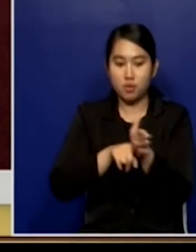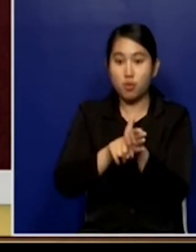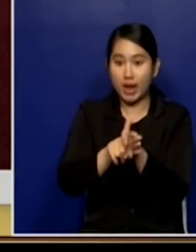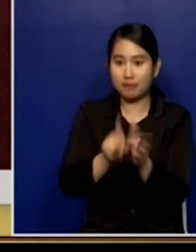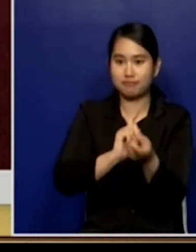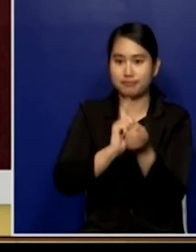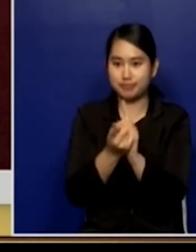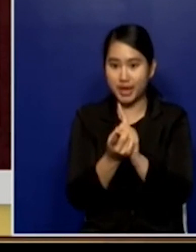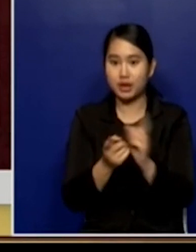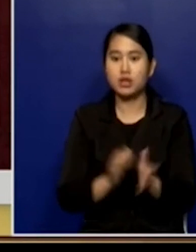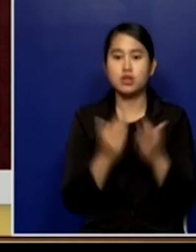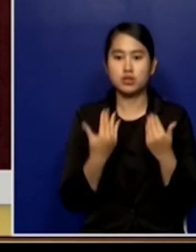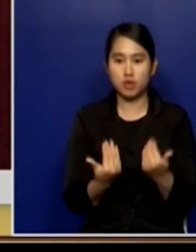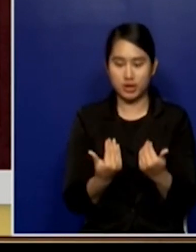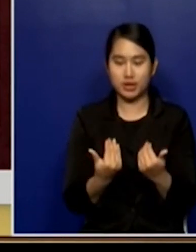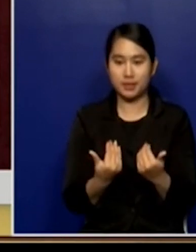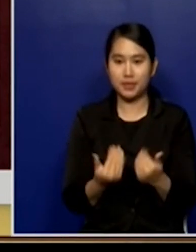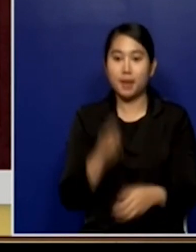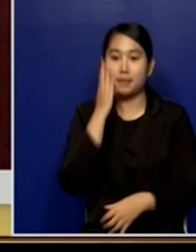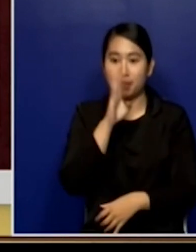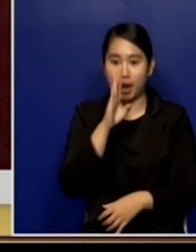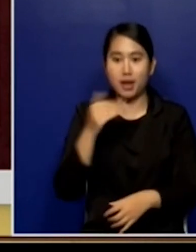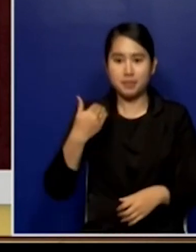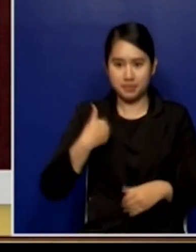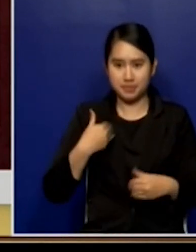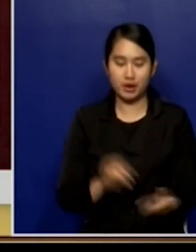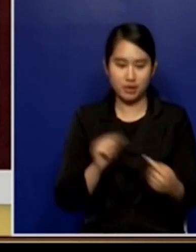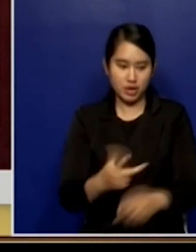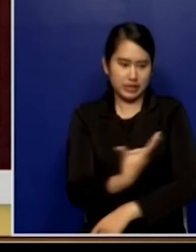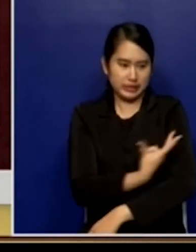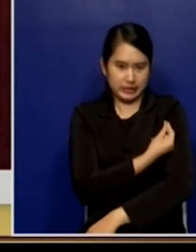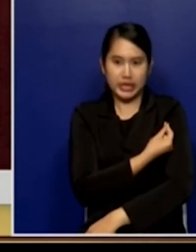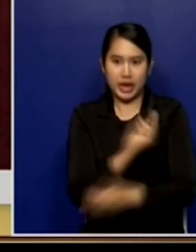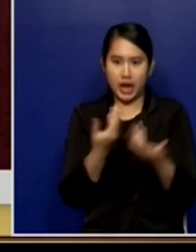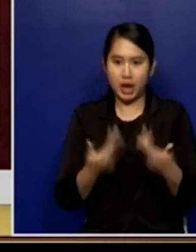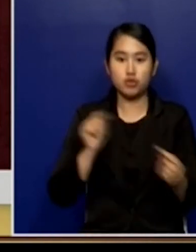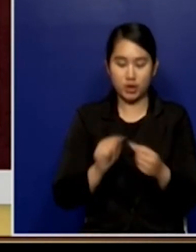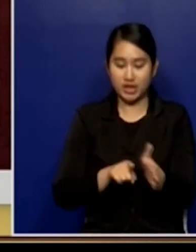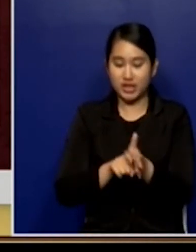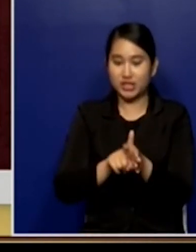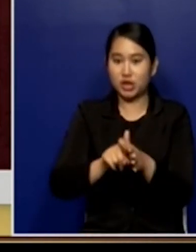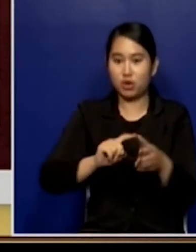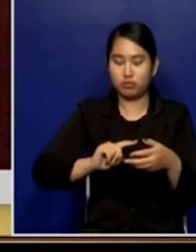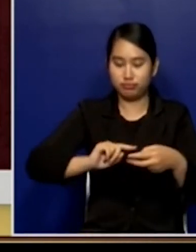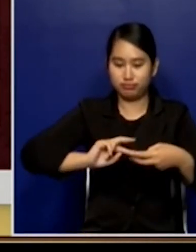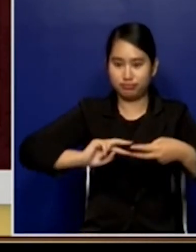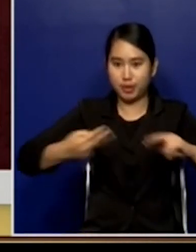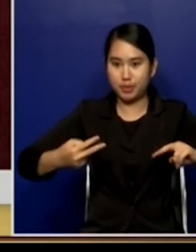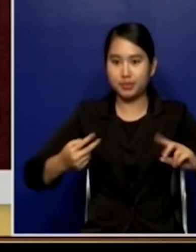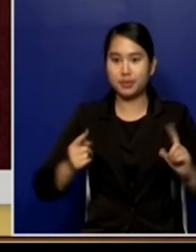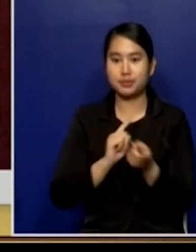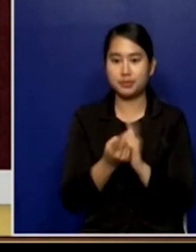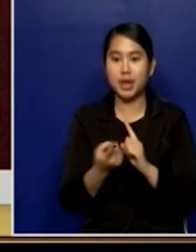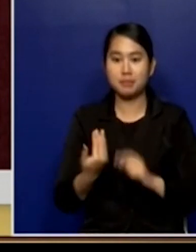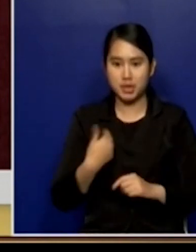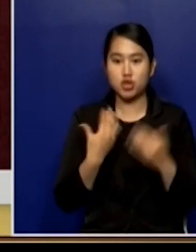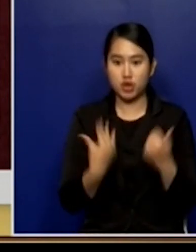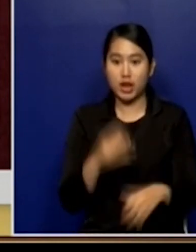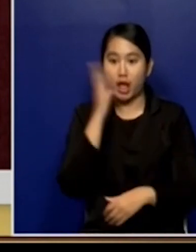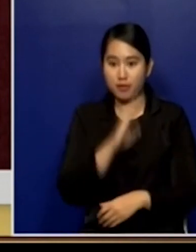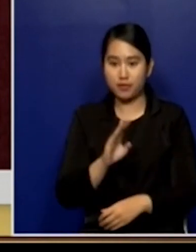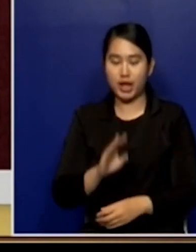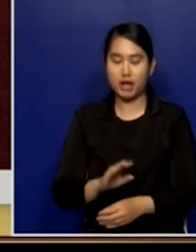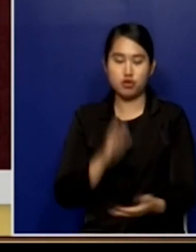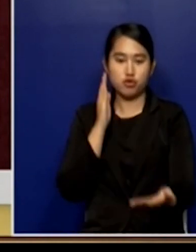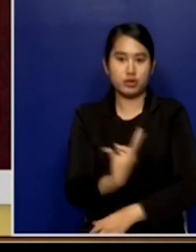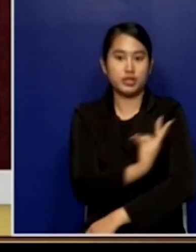อย่ Africa ใต้ครัพบวัคซีน AstraZenecaีประสิทธภาพต่ำมากเพระเชือมีการกายพันจนรัฐบาล Africa ใต้ต้องสั่งละงับการฉีด